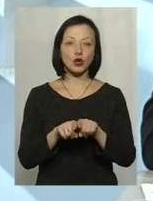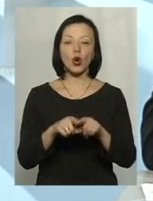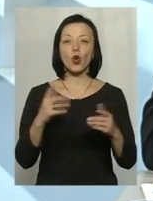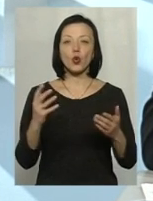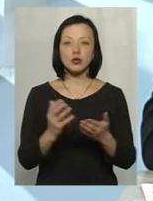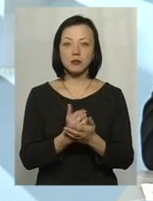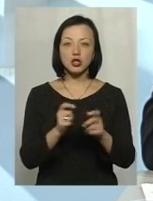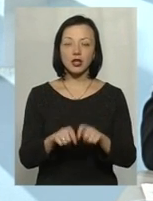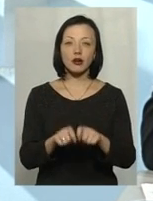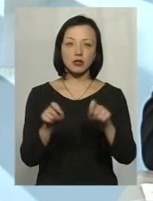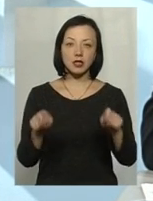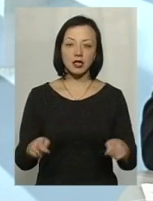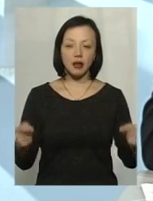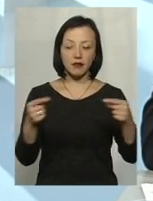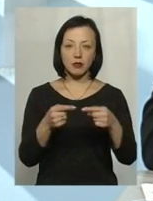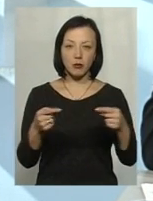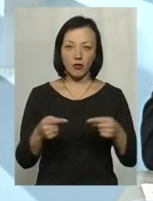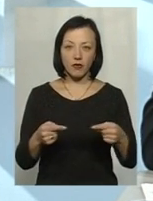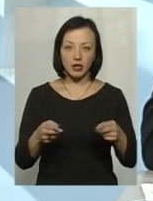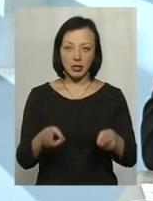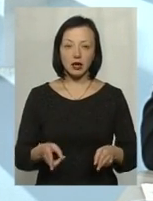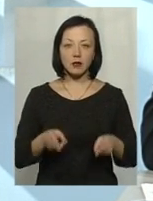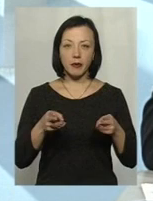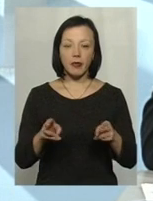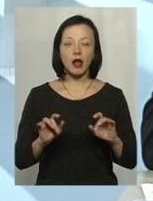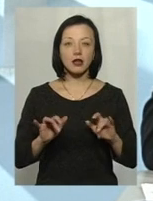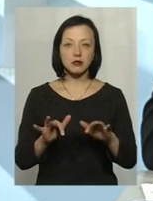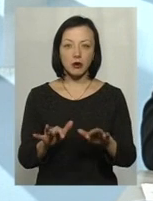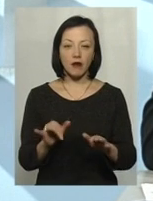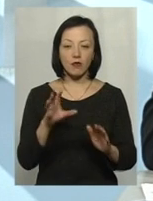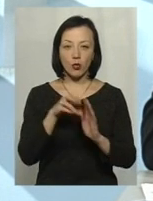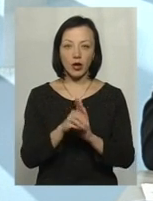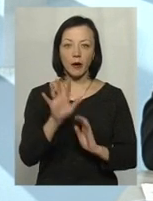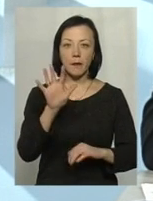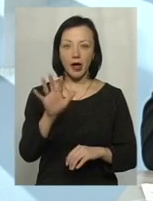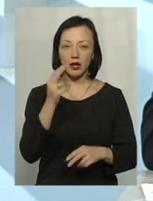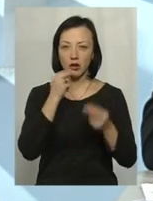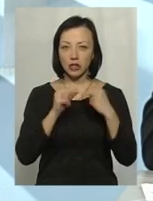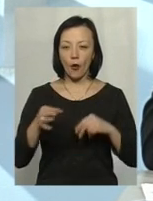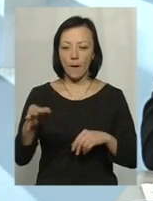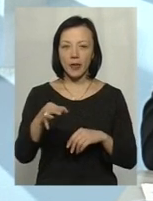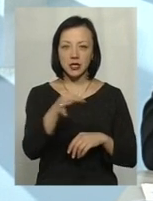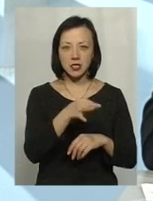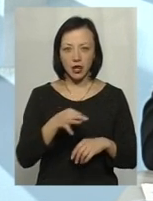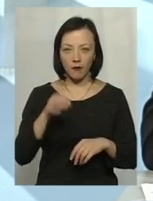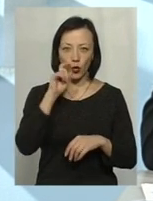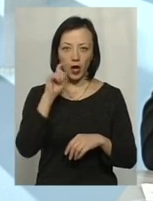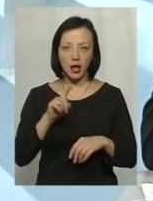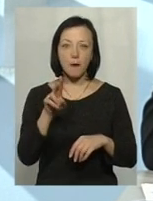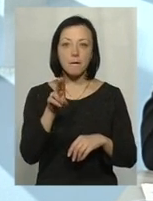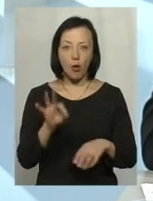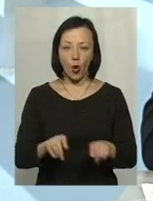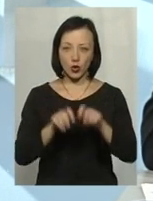успішне розкриття відповідних кримінальних правопорушень, і в ранжуванні ми входимо в п'ятірку кращих областей по розкриттю злочинів.